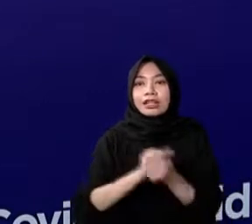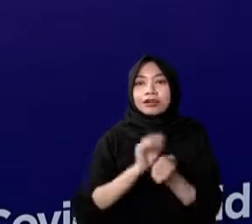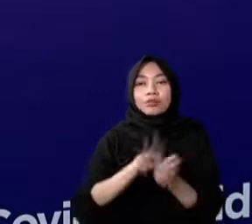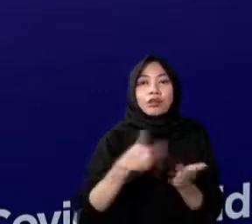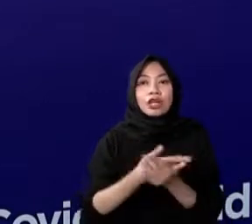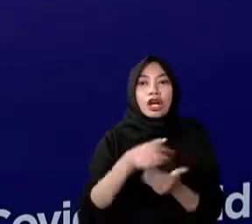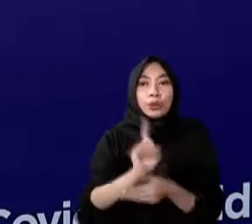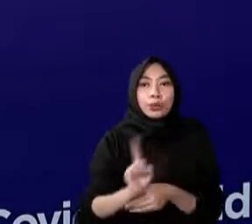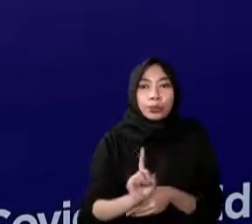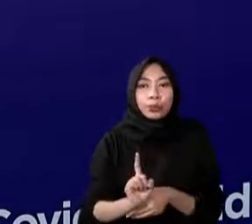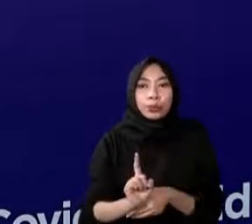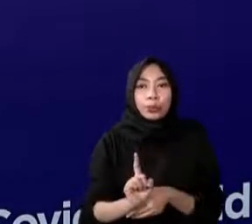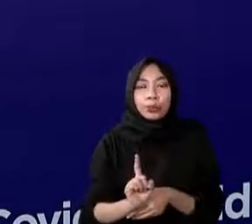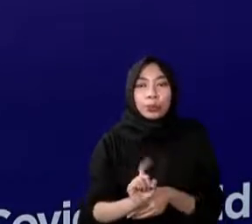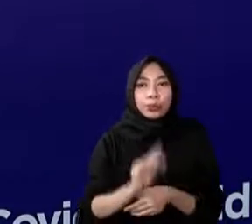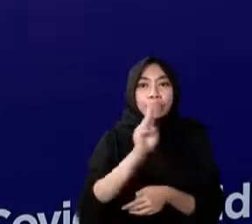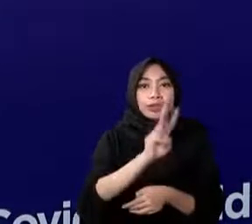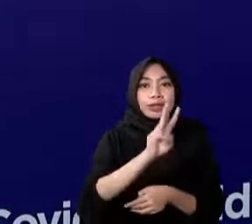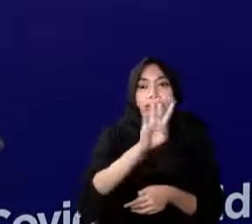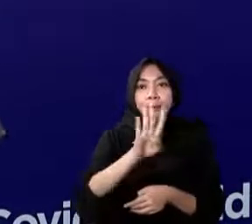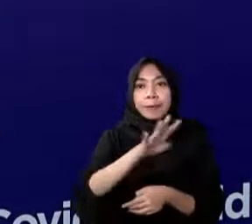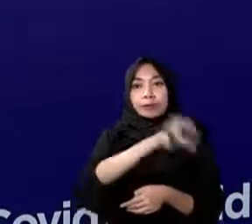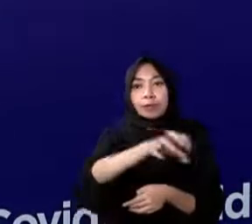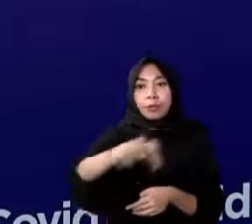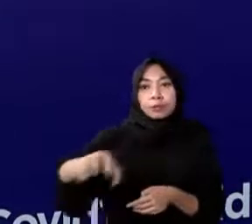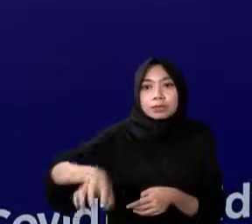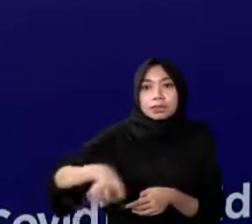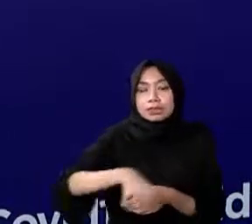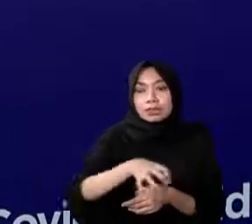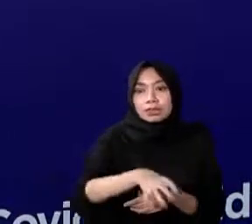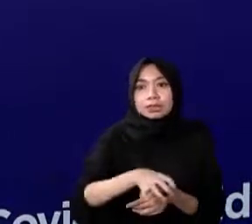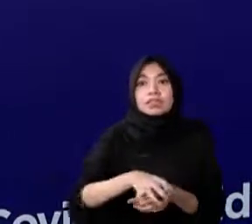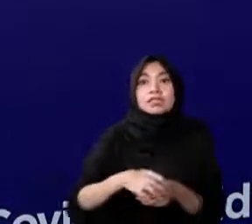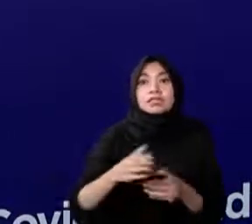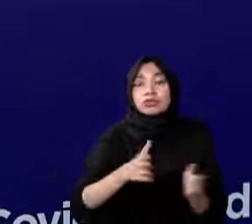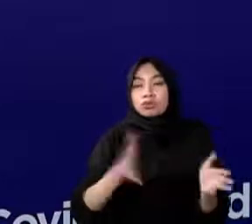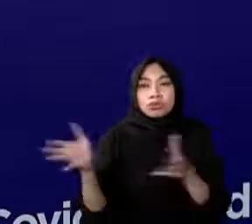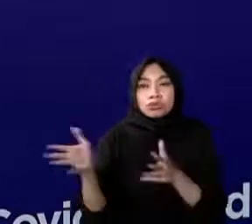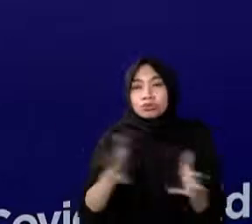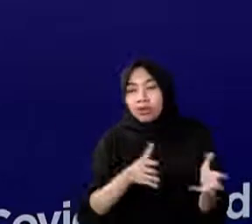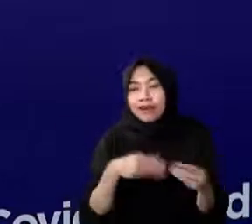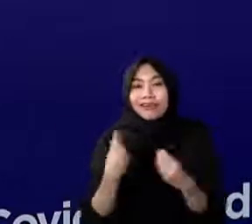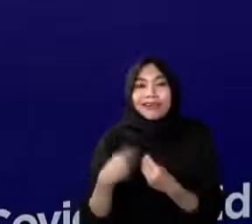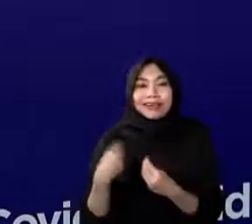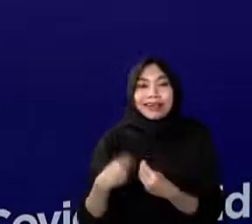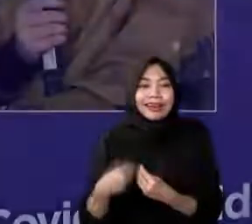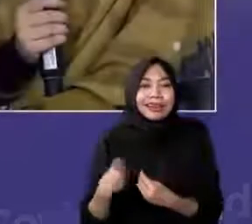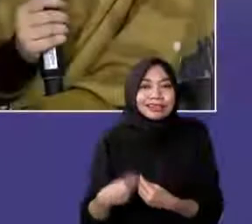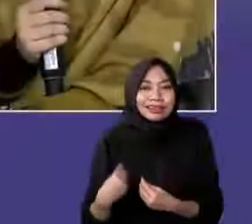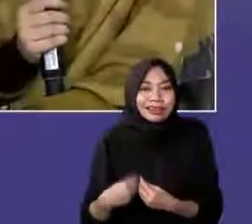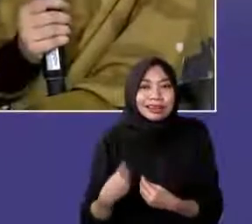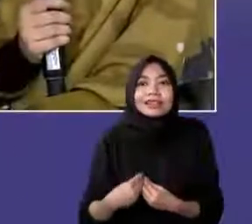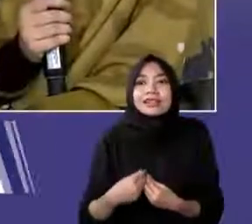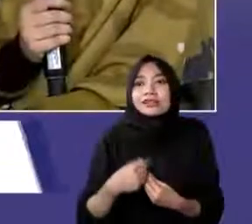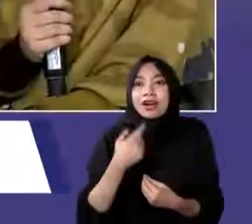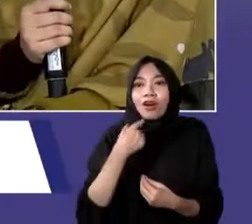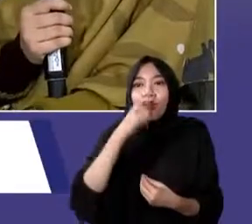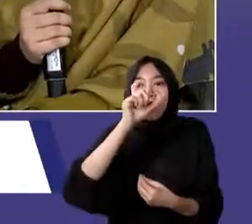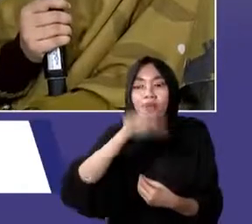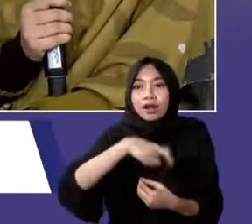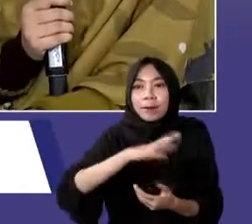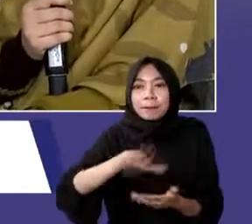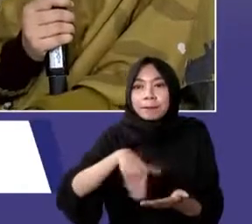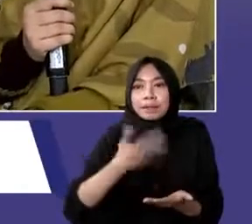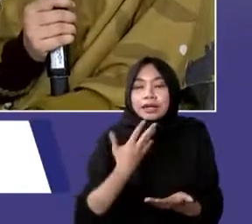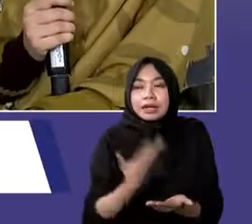Mbak Putri. Jadi angka kematian di 34 provinsi, kemudian di sebelah kanan nih yang ada angka-angka menunjukkan angka